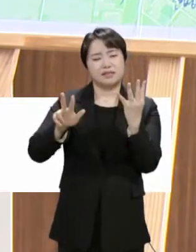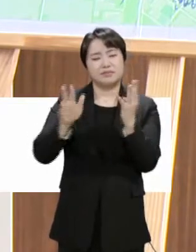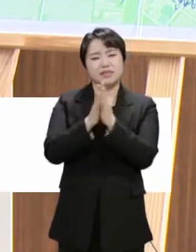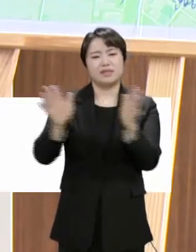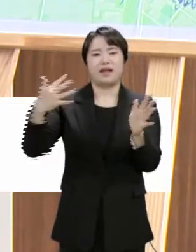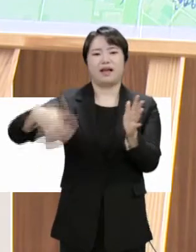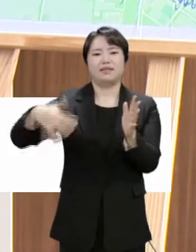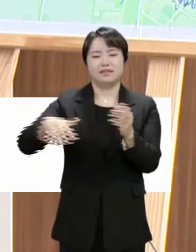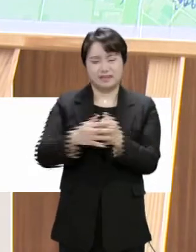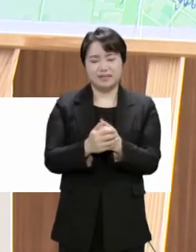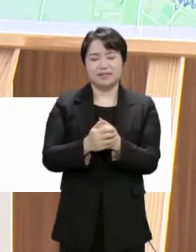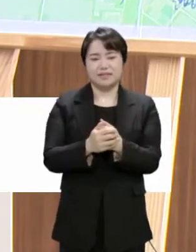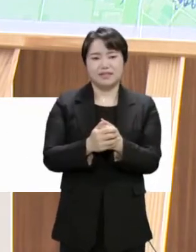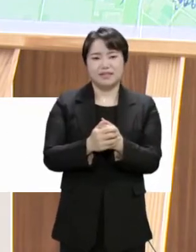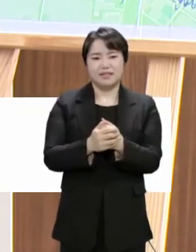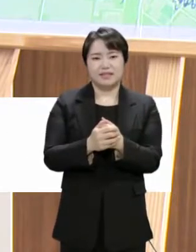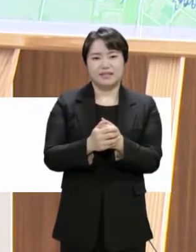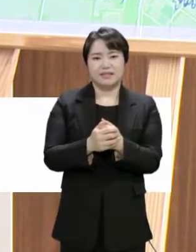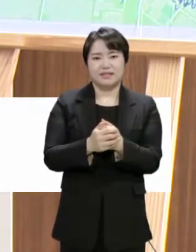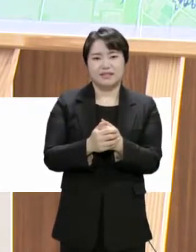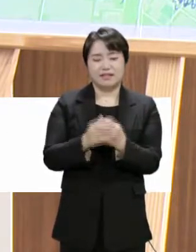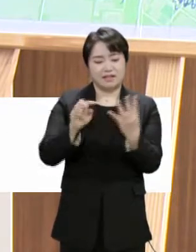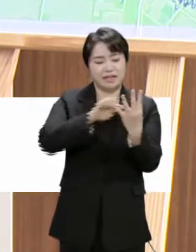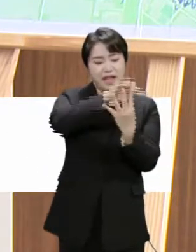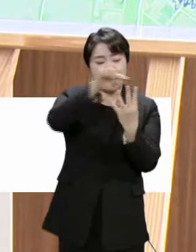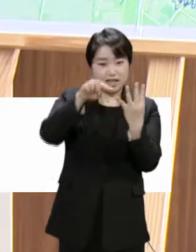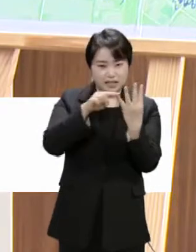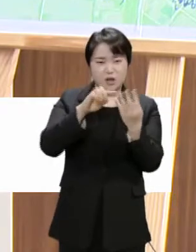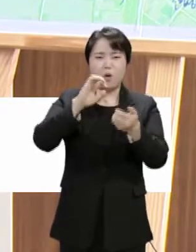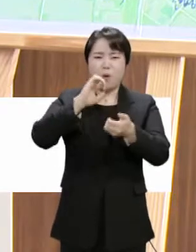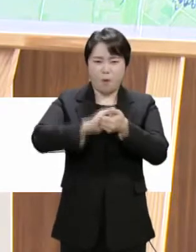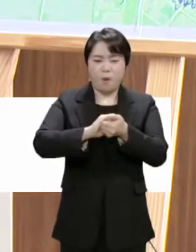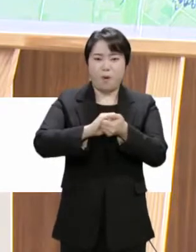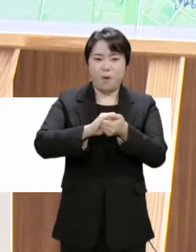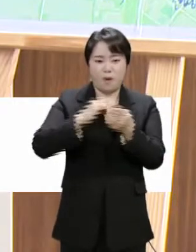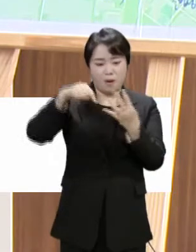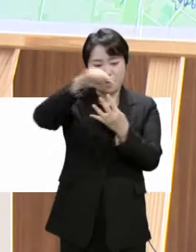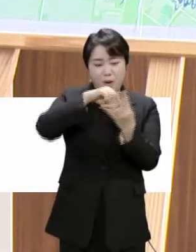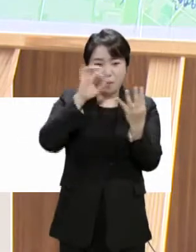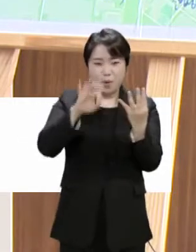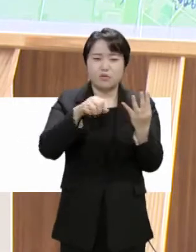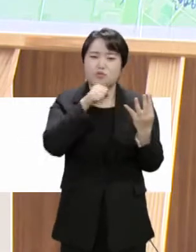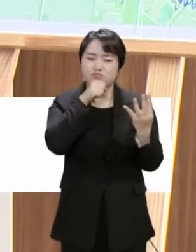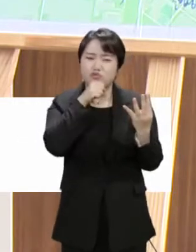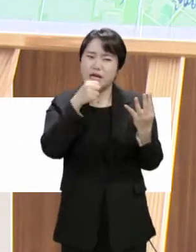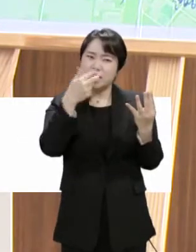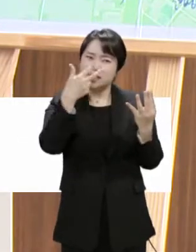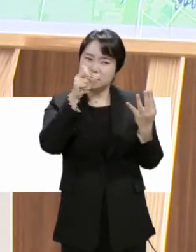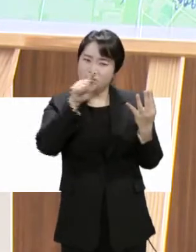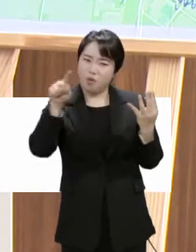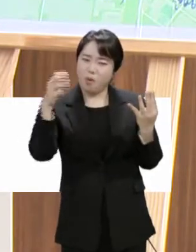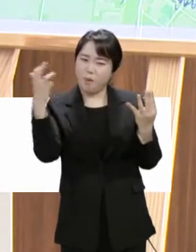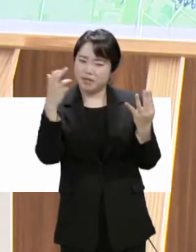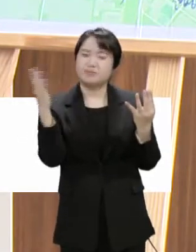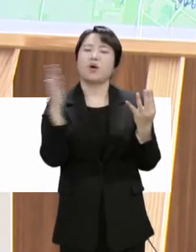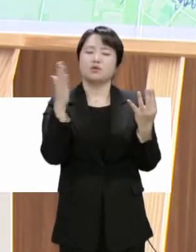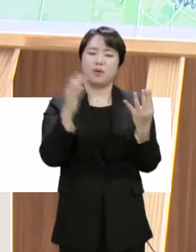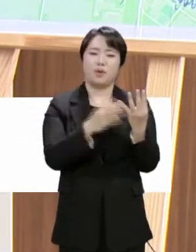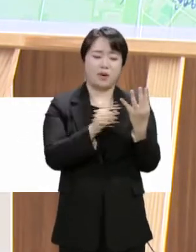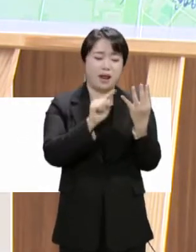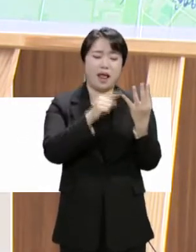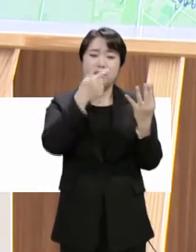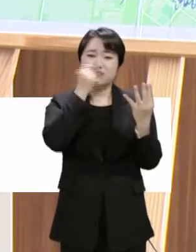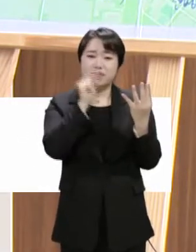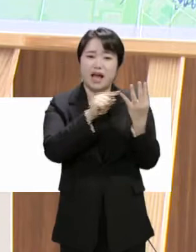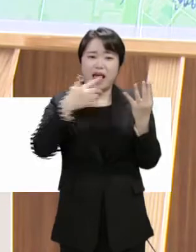아직 못한 거죠. 그래서 그 네 가지 꼭지를 놓고 봤을 때 100점 만점에 한 75점에서 80점 준다는 뜻이고요. 그 하나